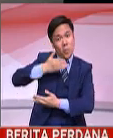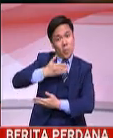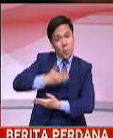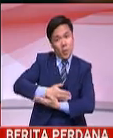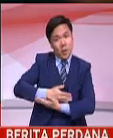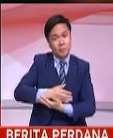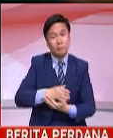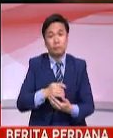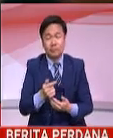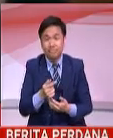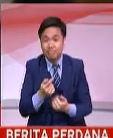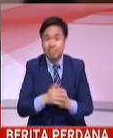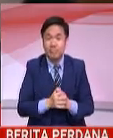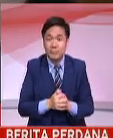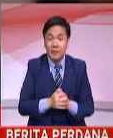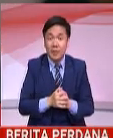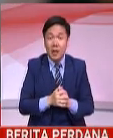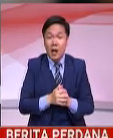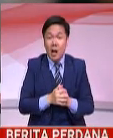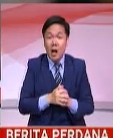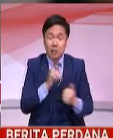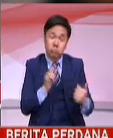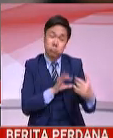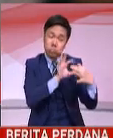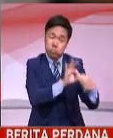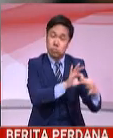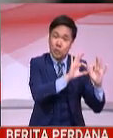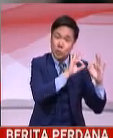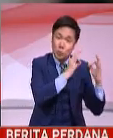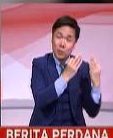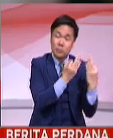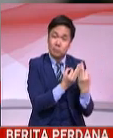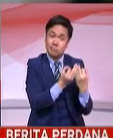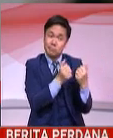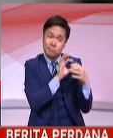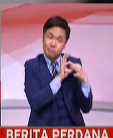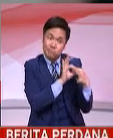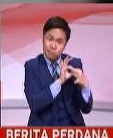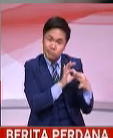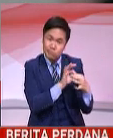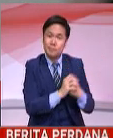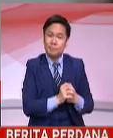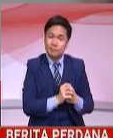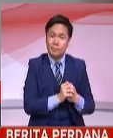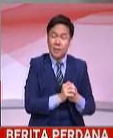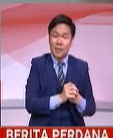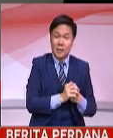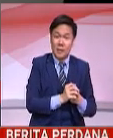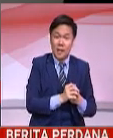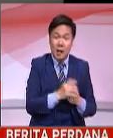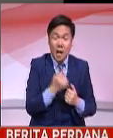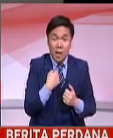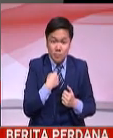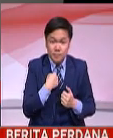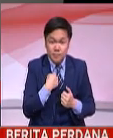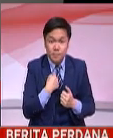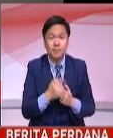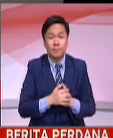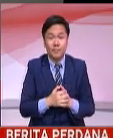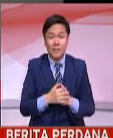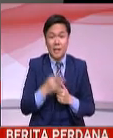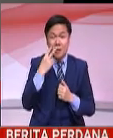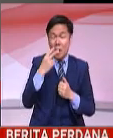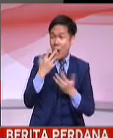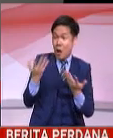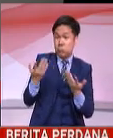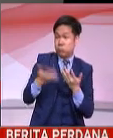home. Dia itu punya lingkungan di keluarga yang buat dia itu jadi kepikiran, dan pikiran itu cukup